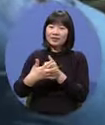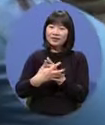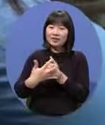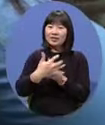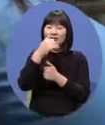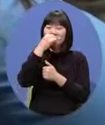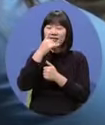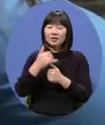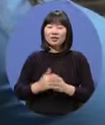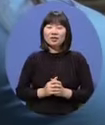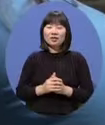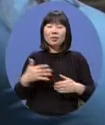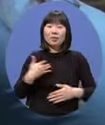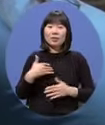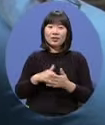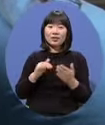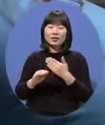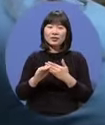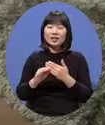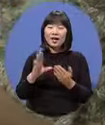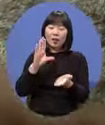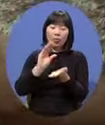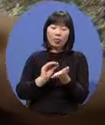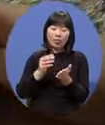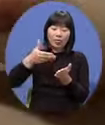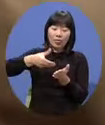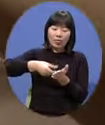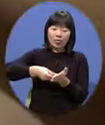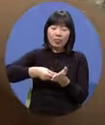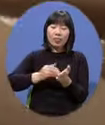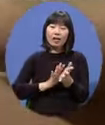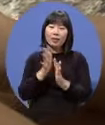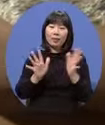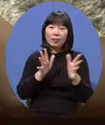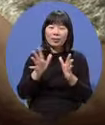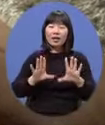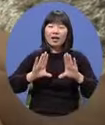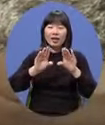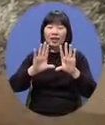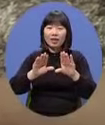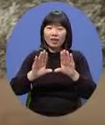목욕 후 로션을 발라줄 때는 마사지 놀이 등으로 즐기면 더욱 좋다.